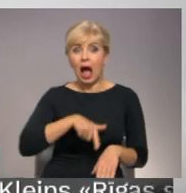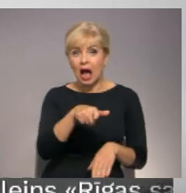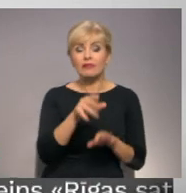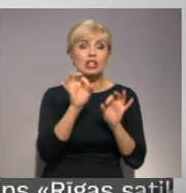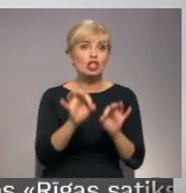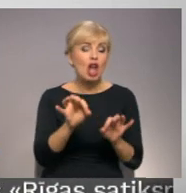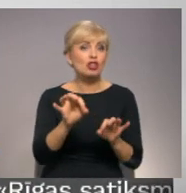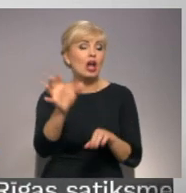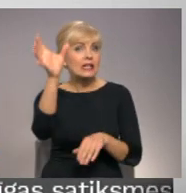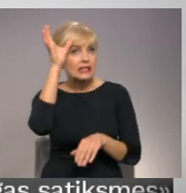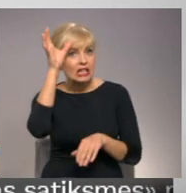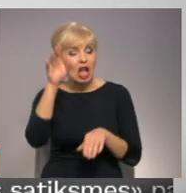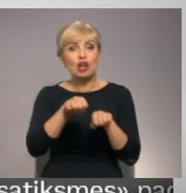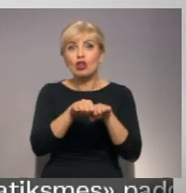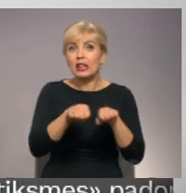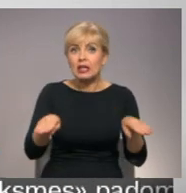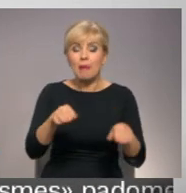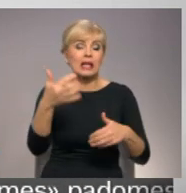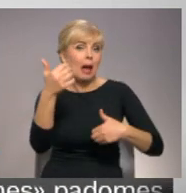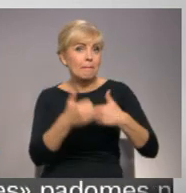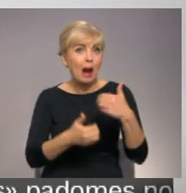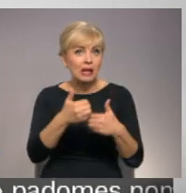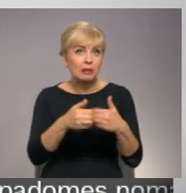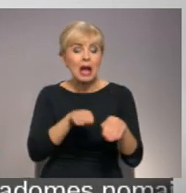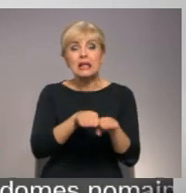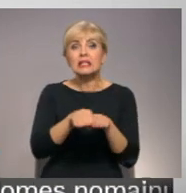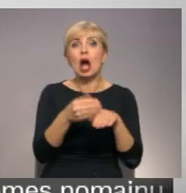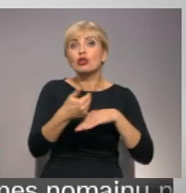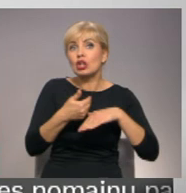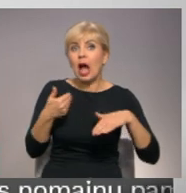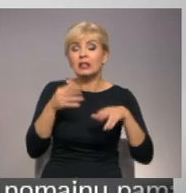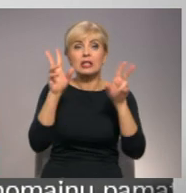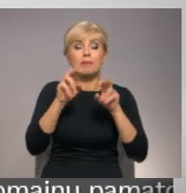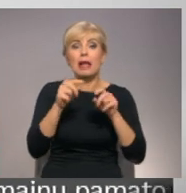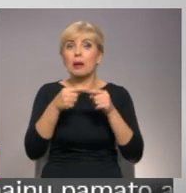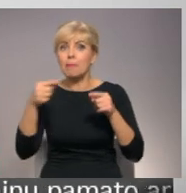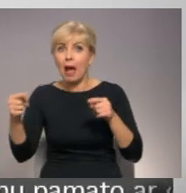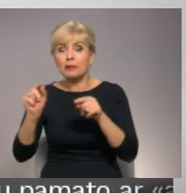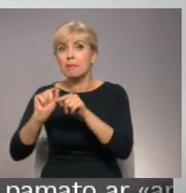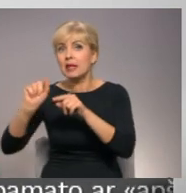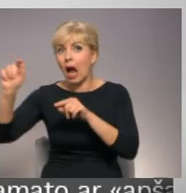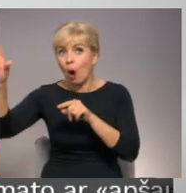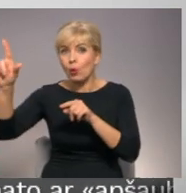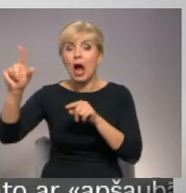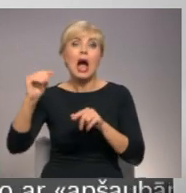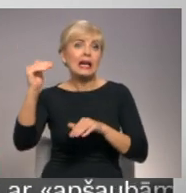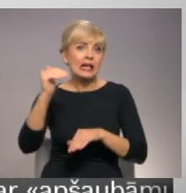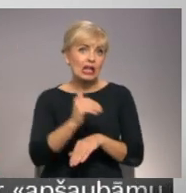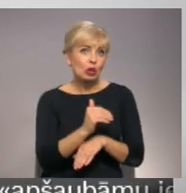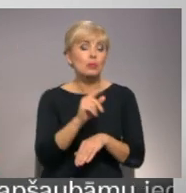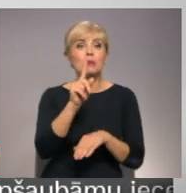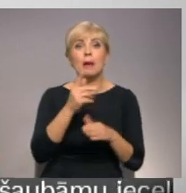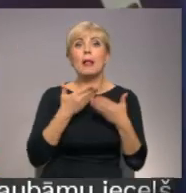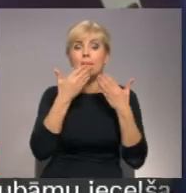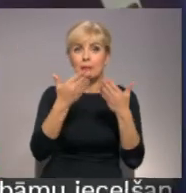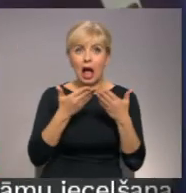vidējais zināšanu līmenis matemātikā salīdzinot ar iepriekšējiem pētījumu periodiem ir audzis. Lielākais kritums vērojams lasīt